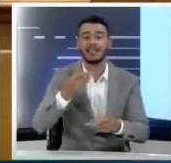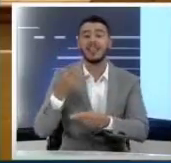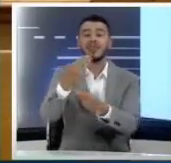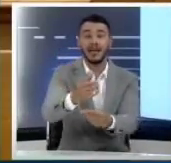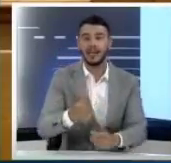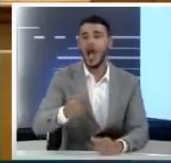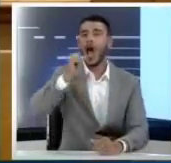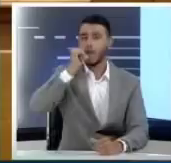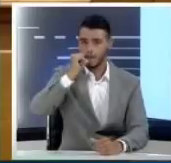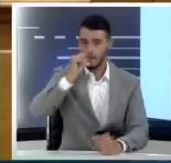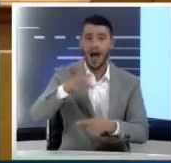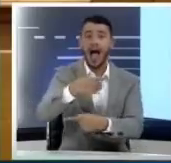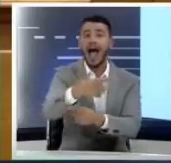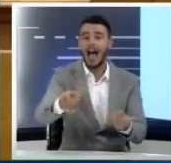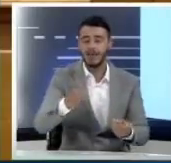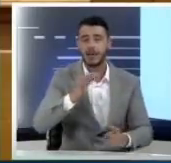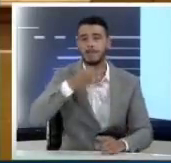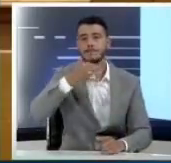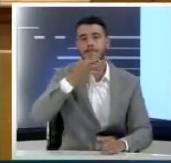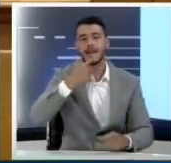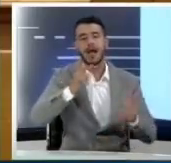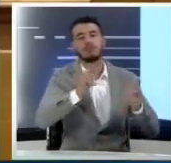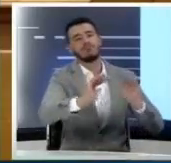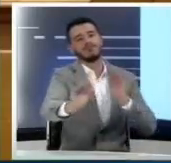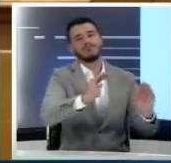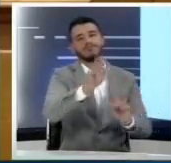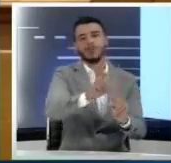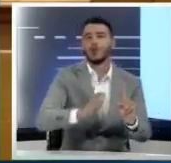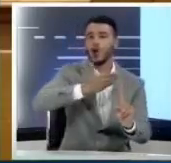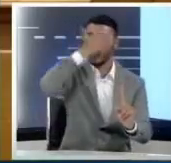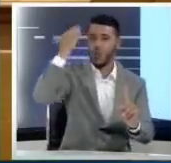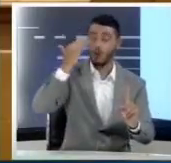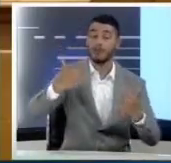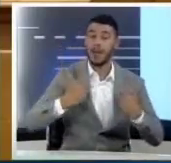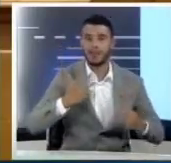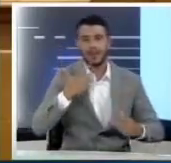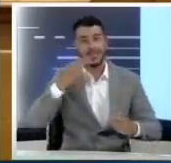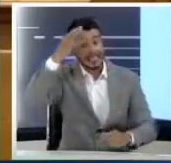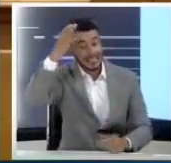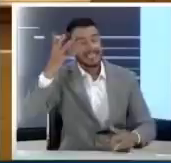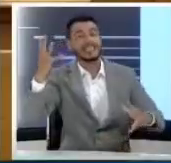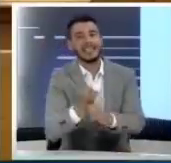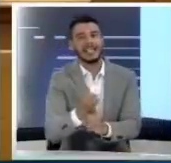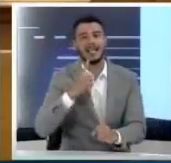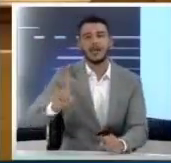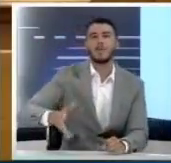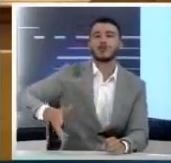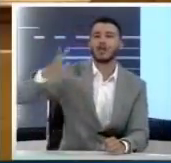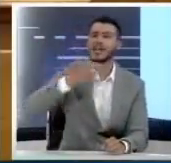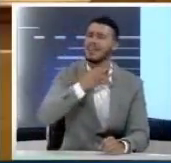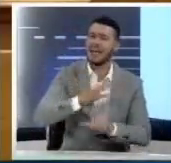στο δικαστήριο να μιλάνε υπέρ του κατηγορούμενου. Εμείς είμαστε πιο τυχεροί με τον κύριο Μητσοτάκη, δεν χρειάζεται καν να του δώσουμε το μαγικό